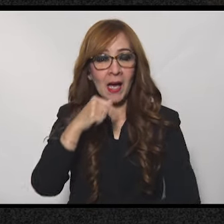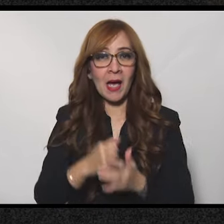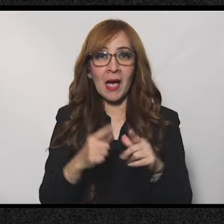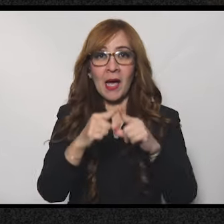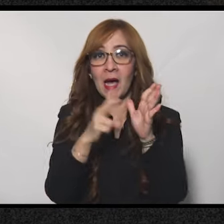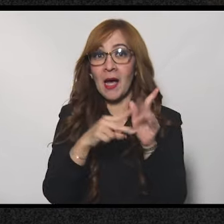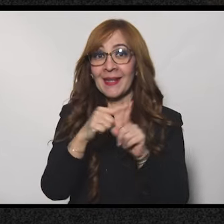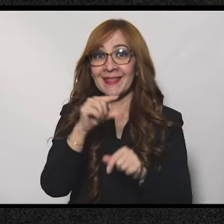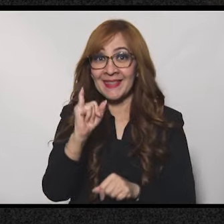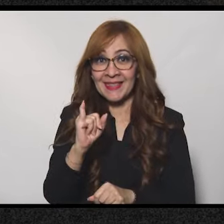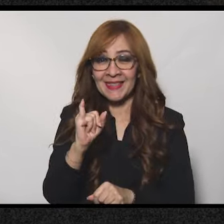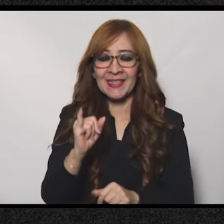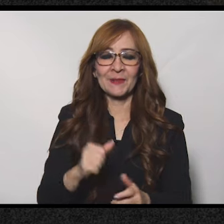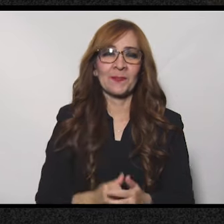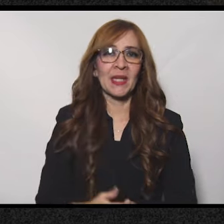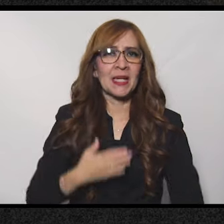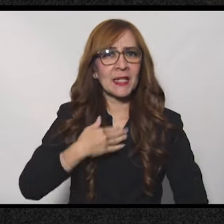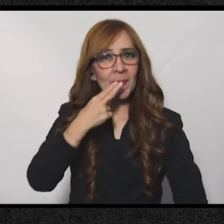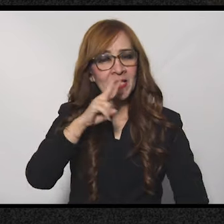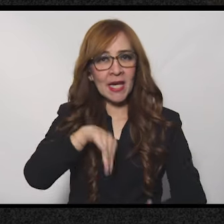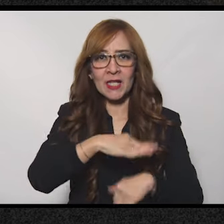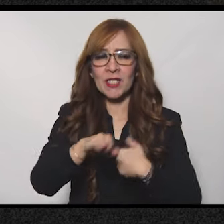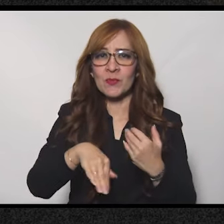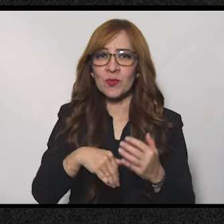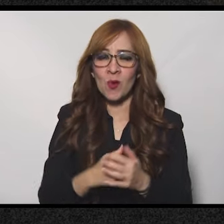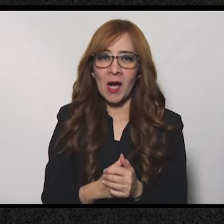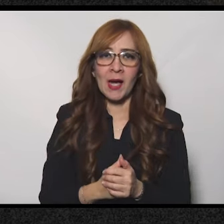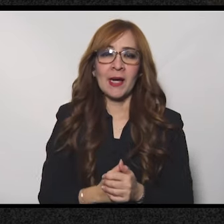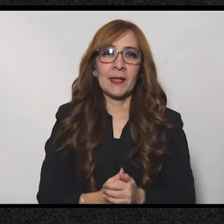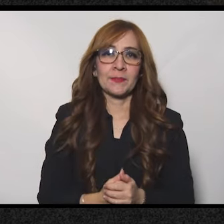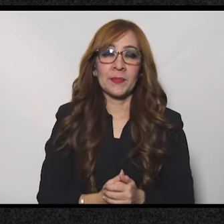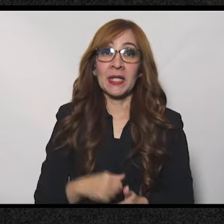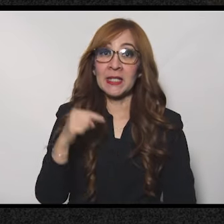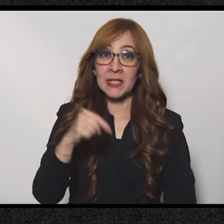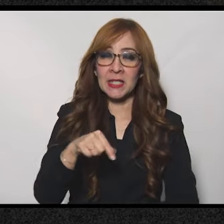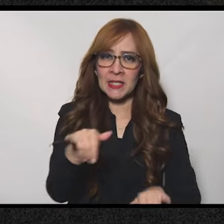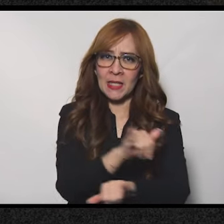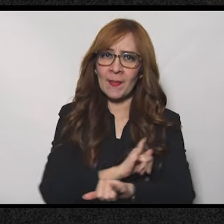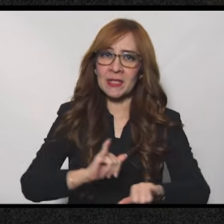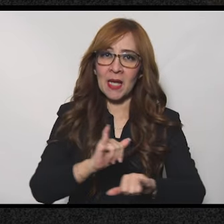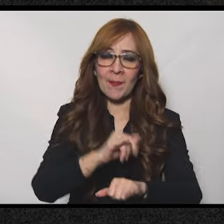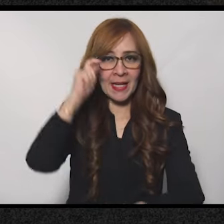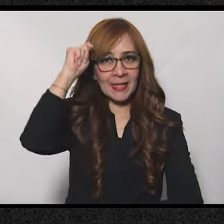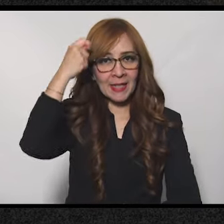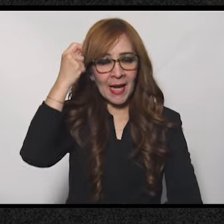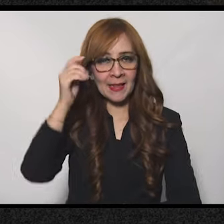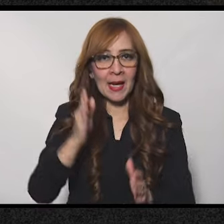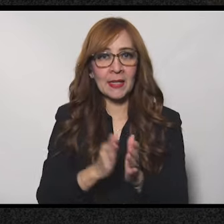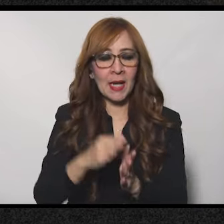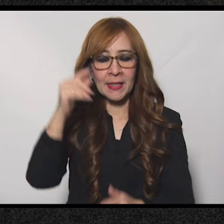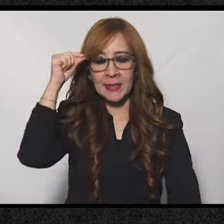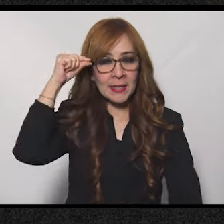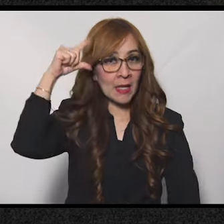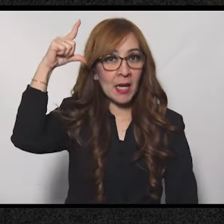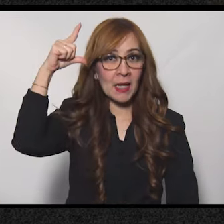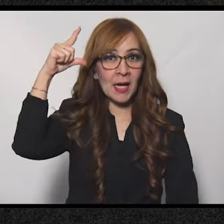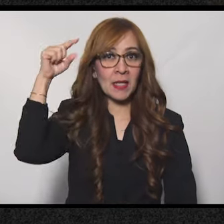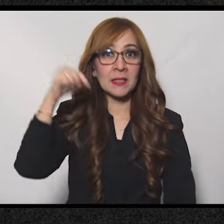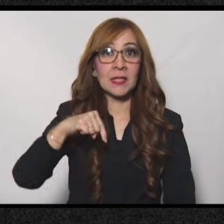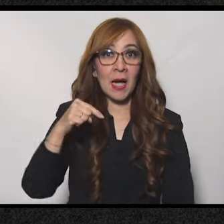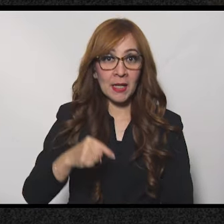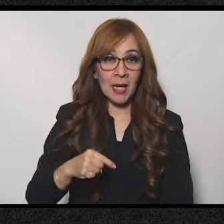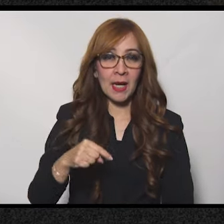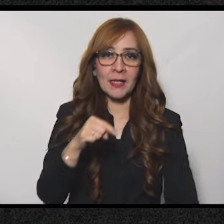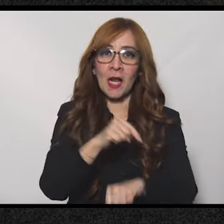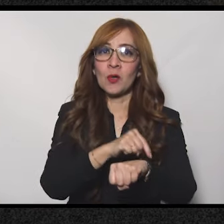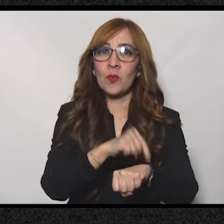Wow, wow. I believe setiap daripada kita dengan brick by brick, kita sama-sama semua diingatkan dan disadarkan pada saat ini